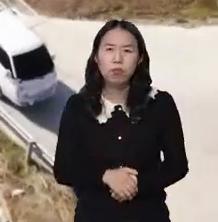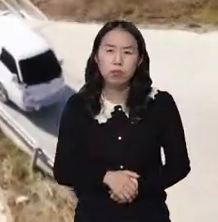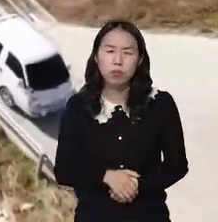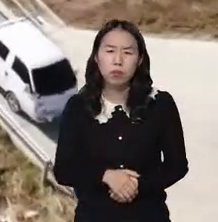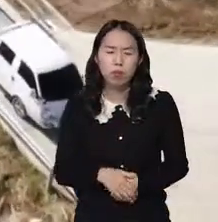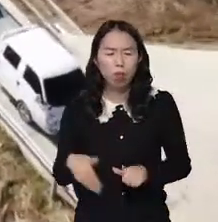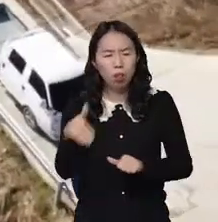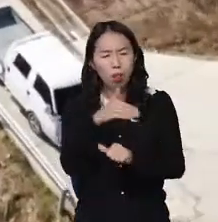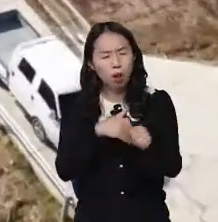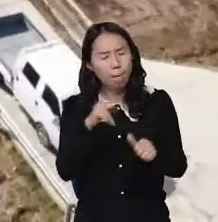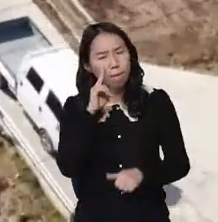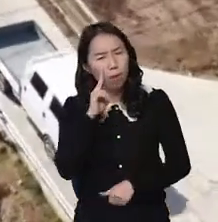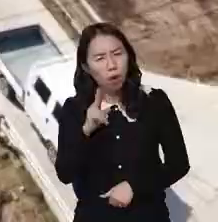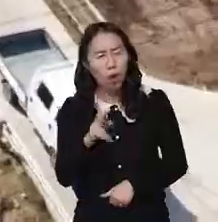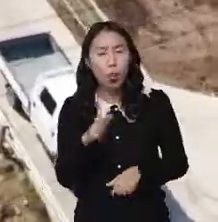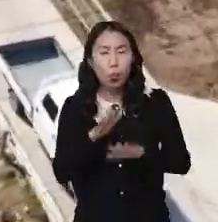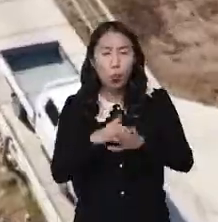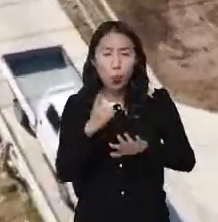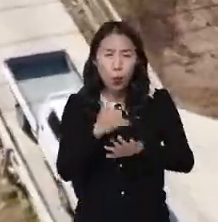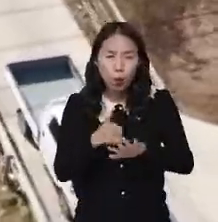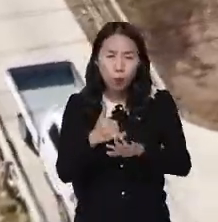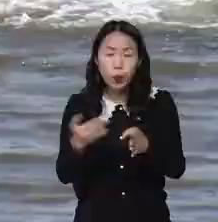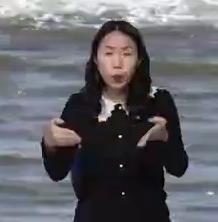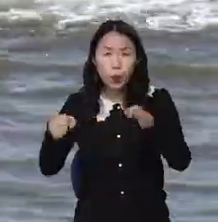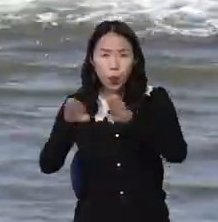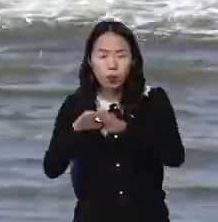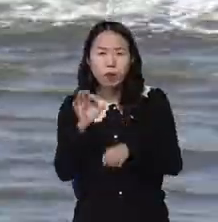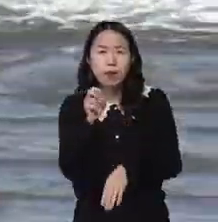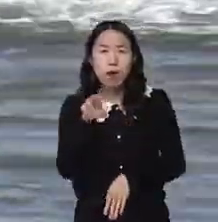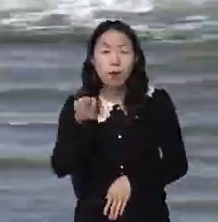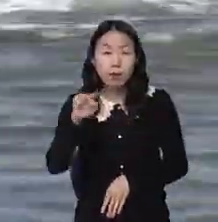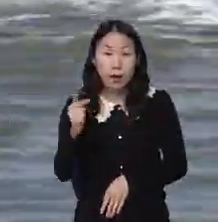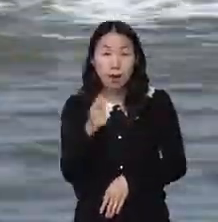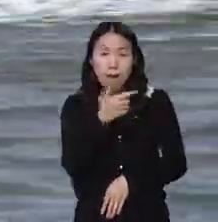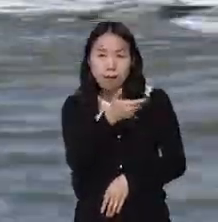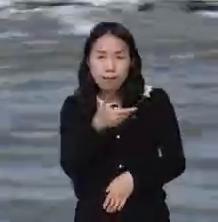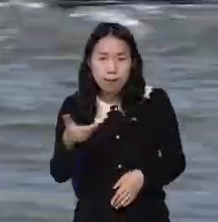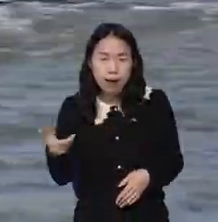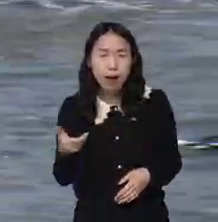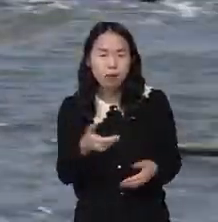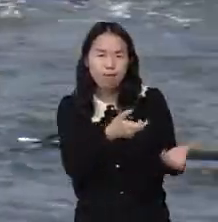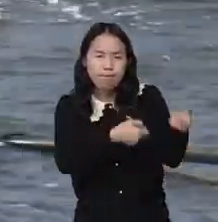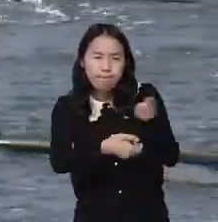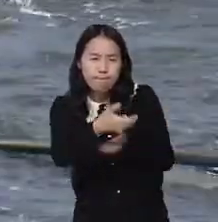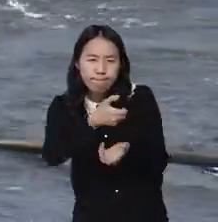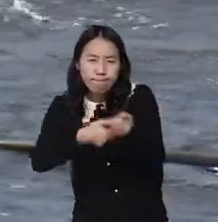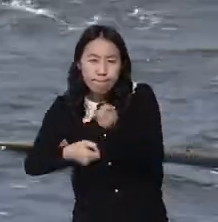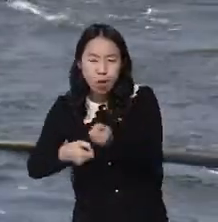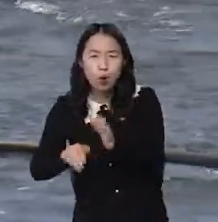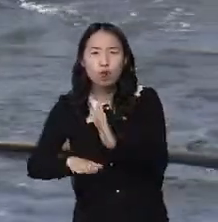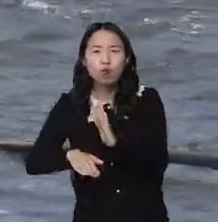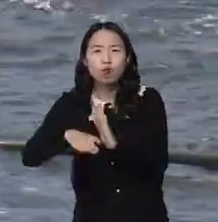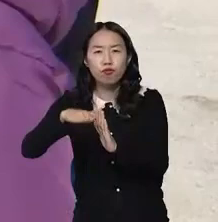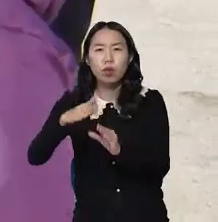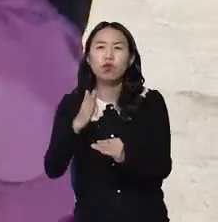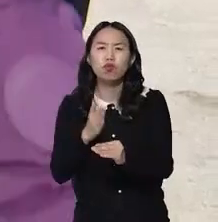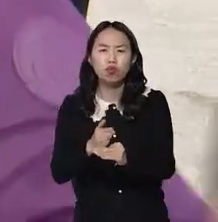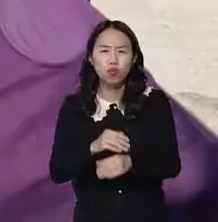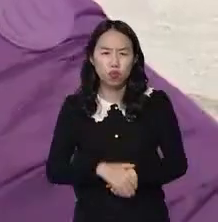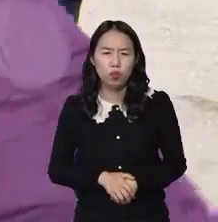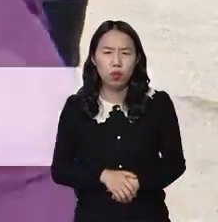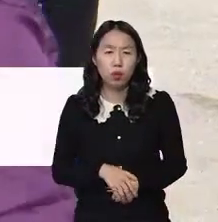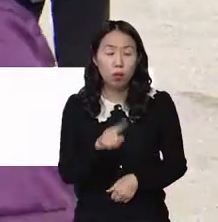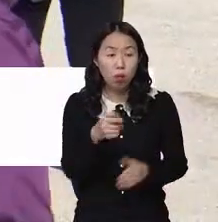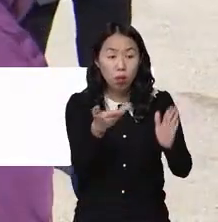사정이 심각해지자 농어촌공사는 영산강물을 끌어와 바닥을 드러낸 저수지에 채우고 있는 실정입니다. 이 저수지로 이